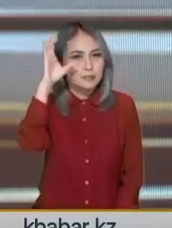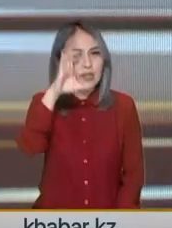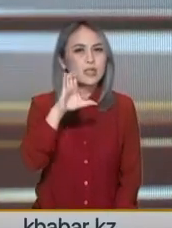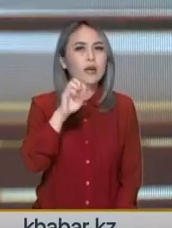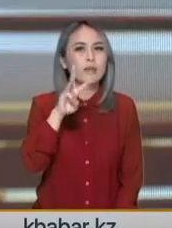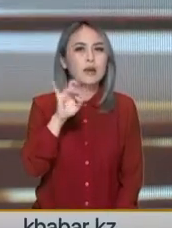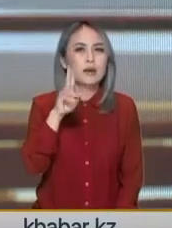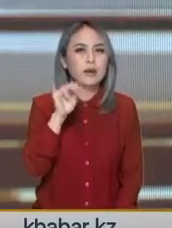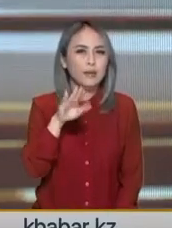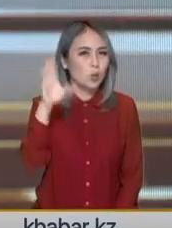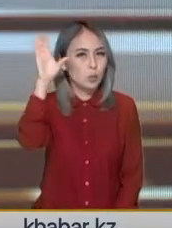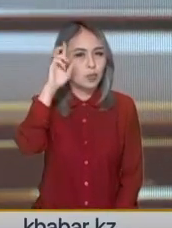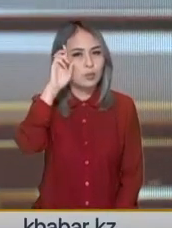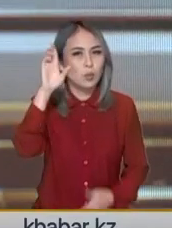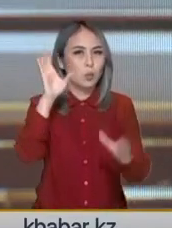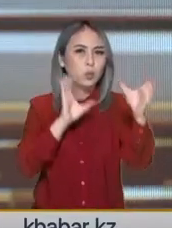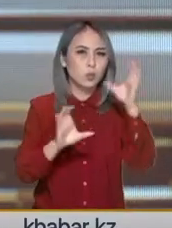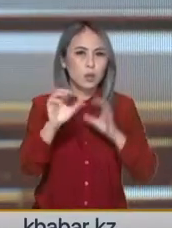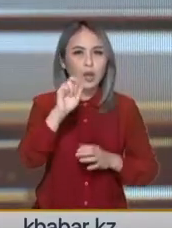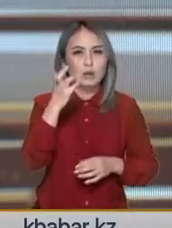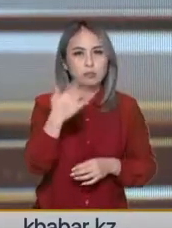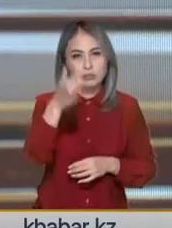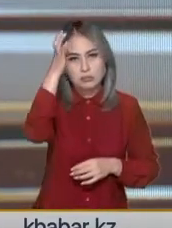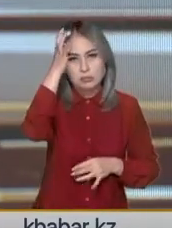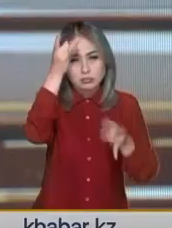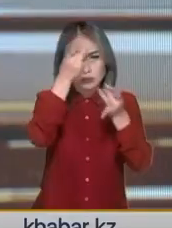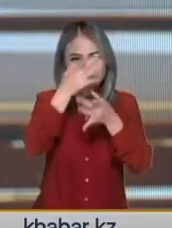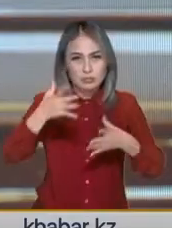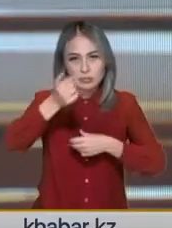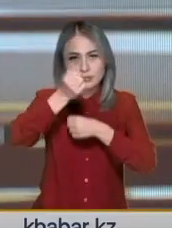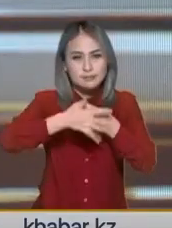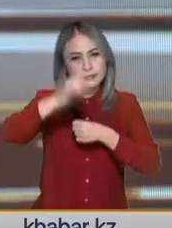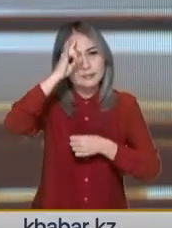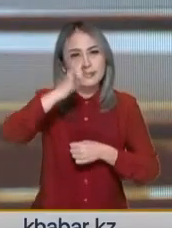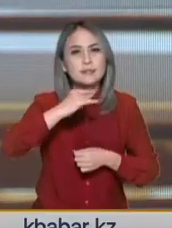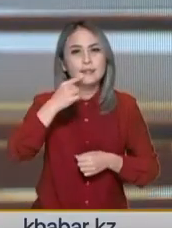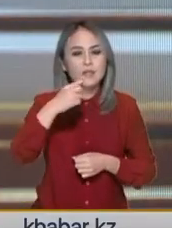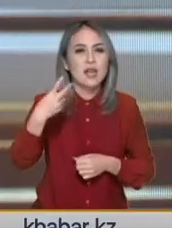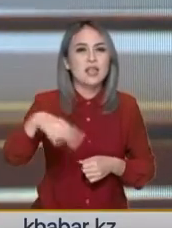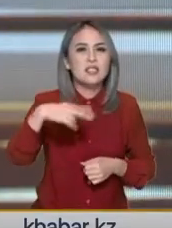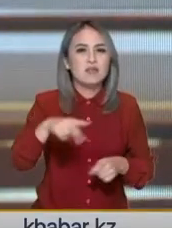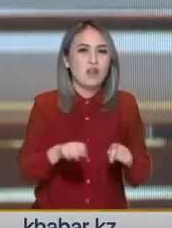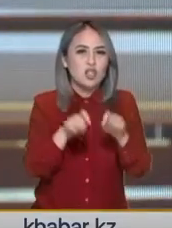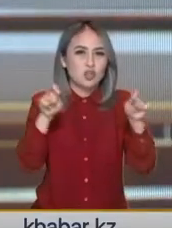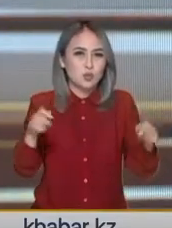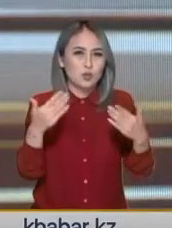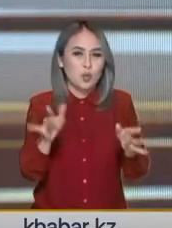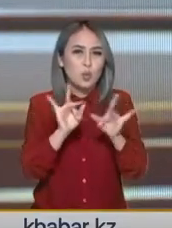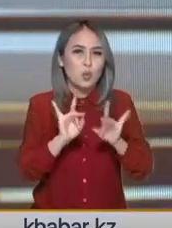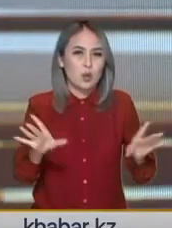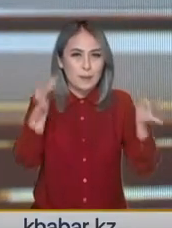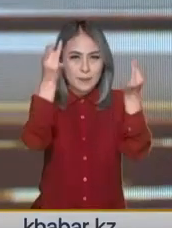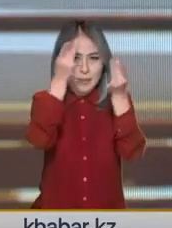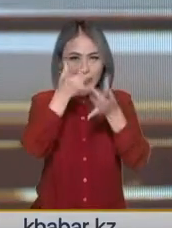Өзбекстанның Самарқан мемлекеттік университетінде Абай атындағы ғылыми-мәдени орталық пен қазақ тілі және әдебиеті бөлімі ашылды. Бұл